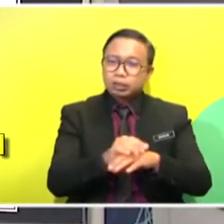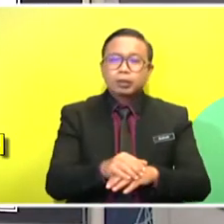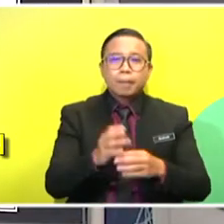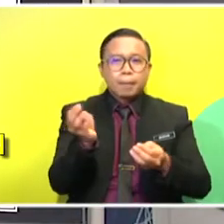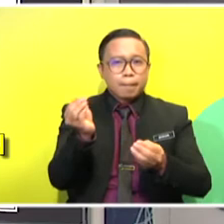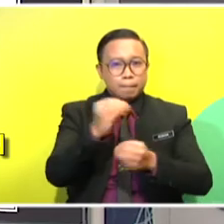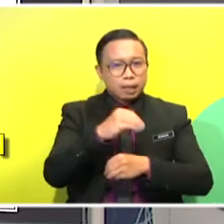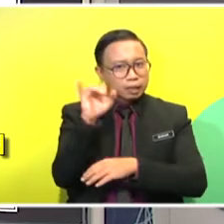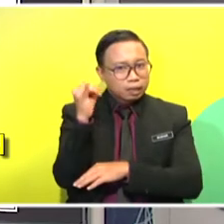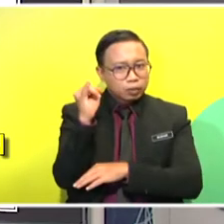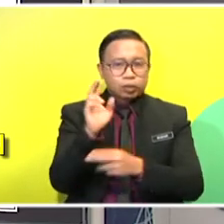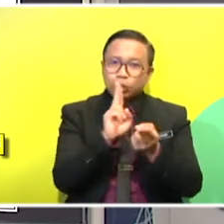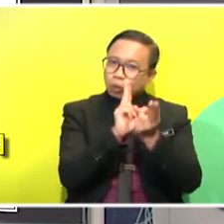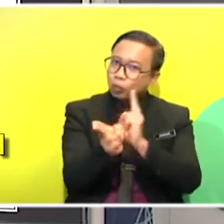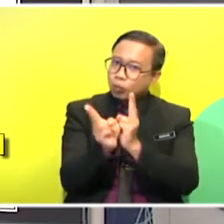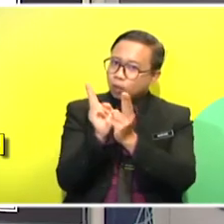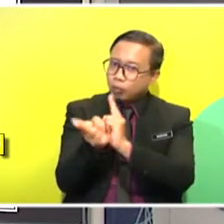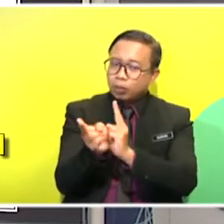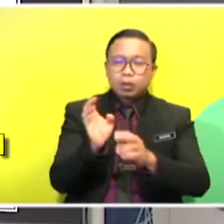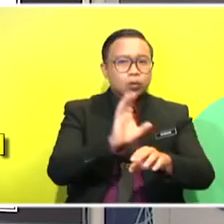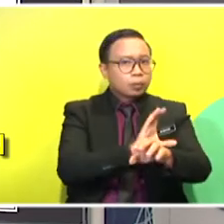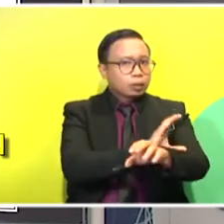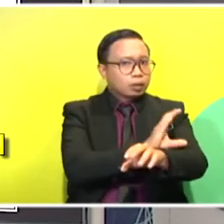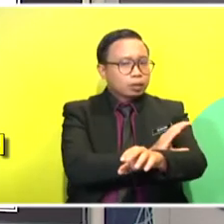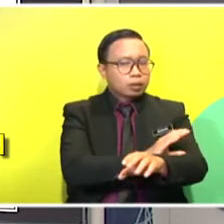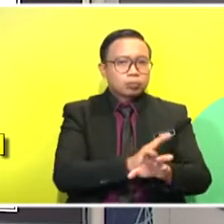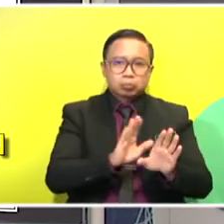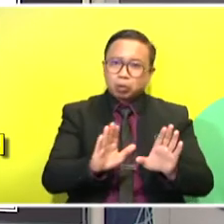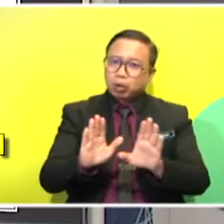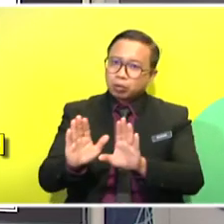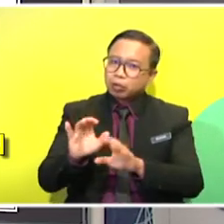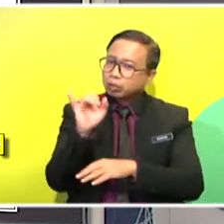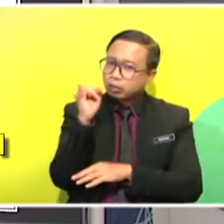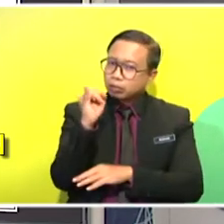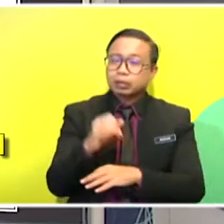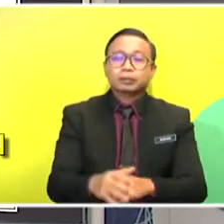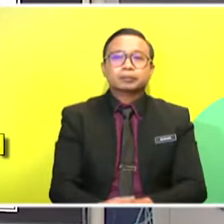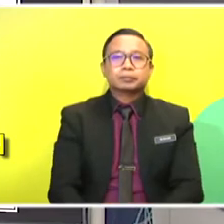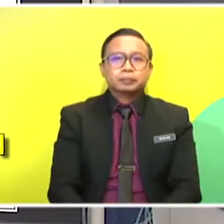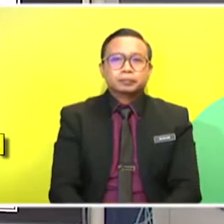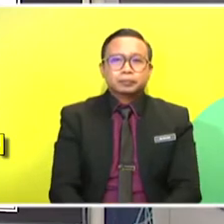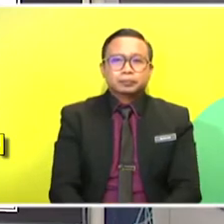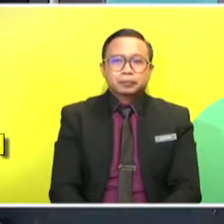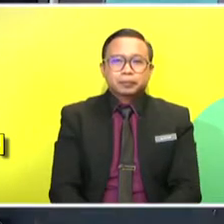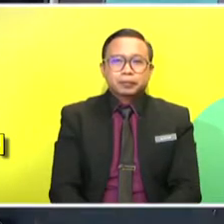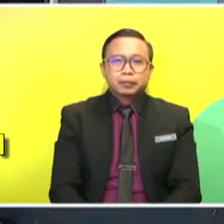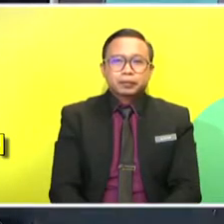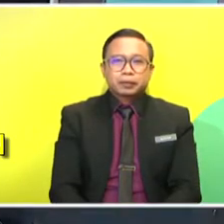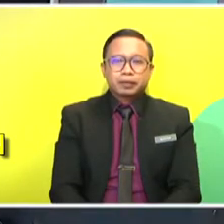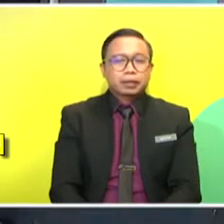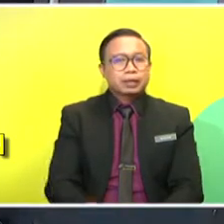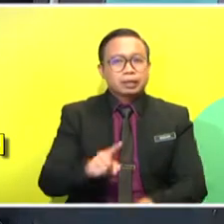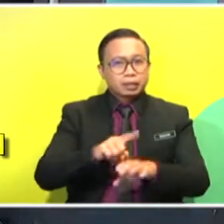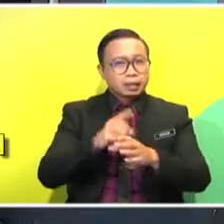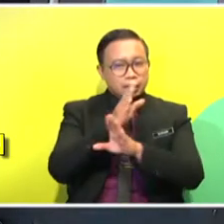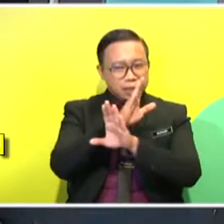tidak boleh mengubah aturan komputer. Betul tak, cikgu? Betul. Terima kasih. Jawapan dia ialah